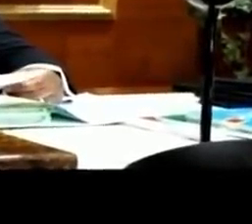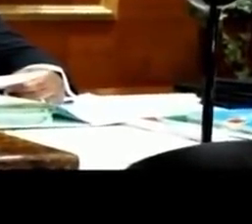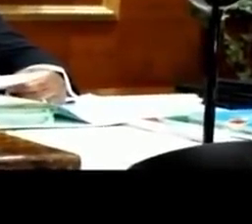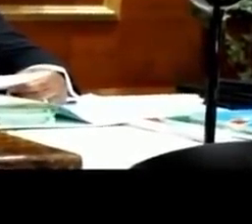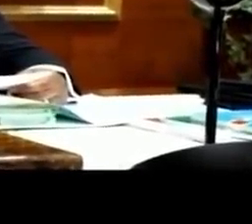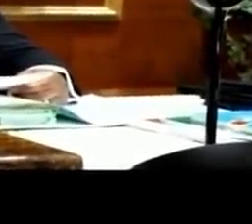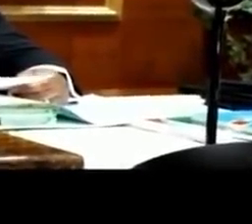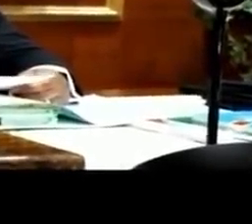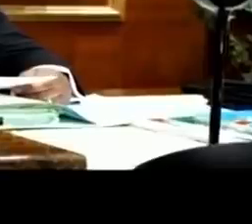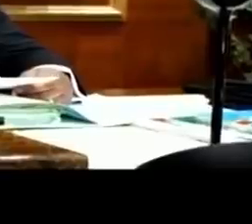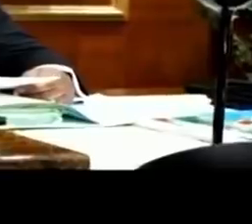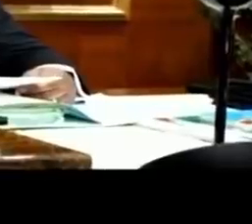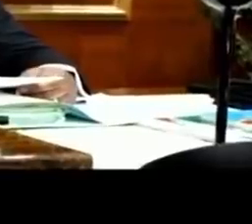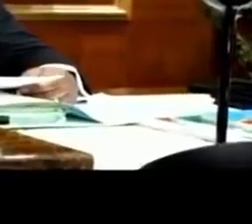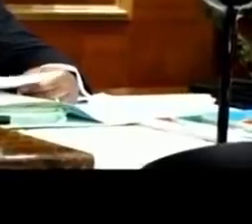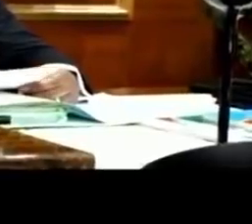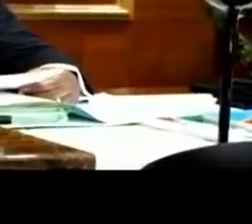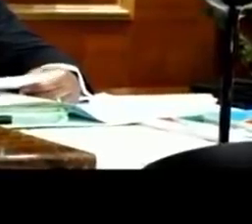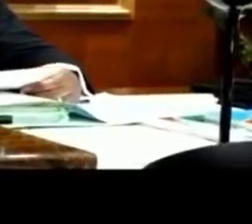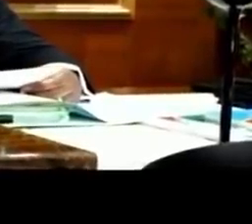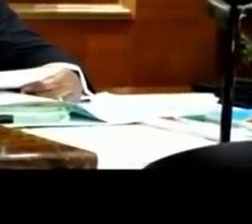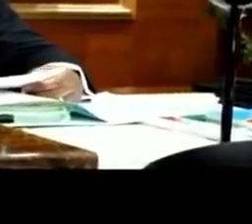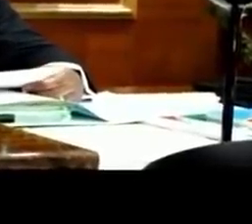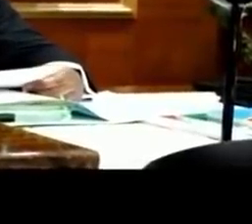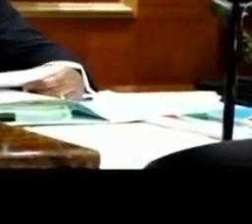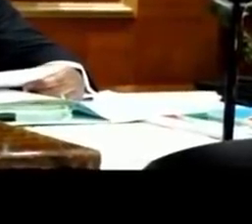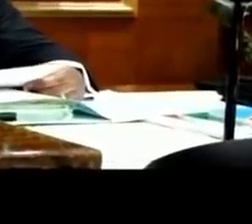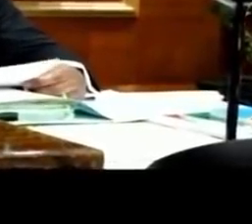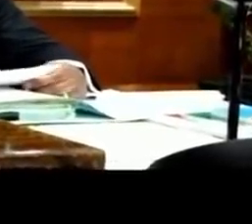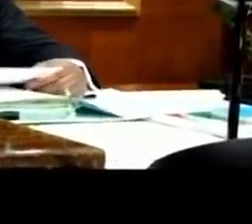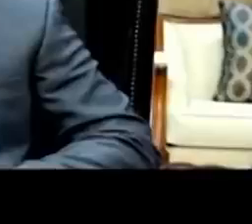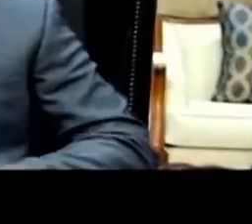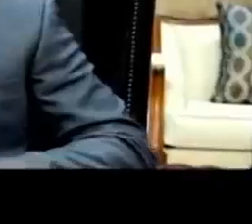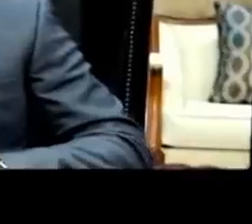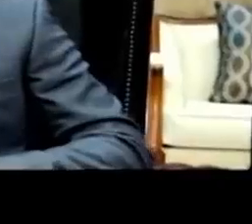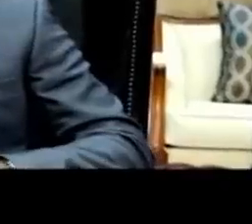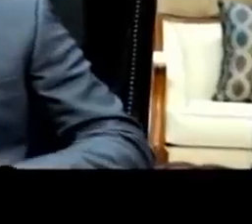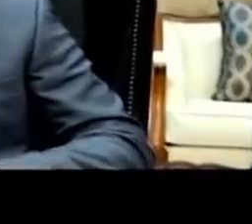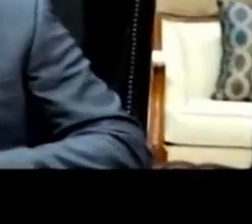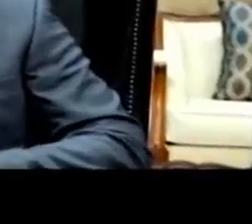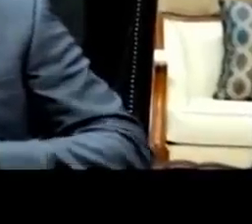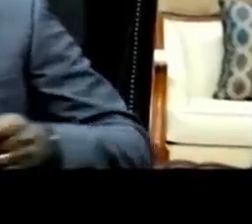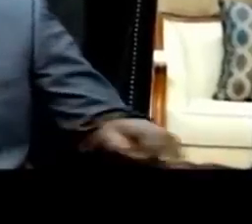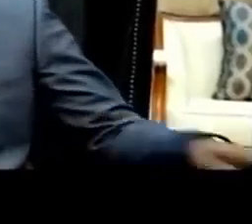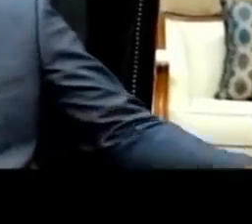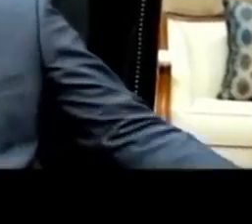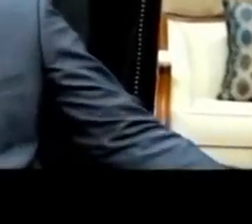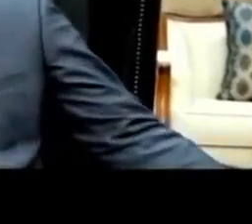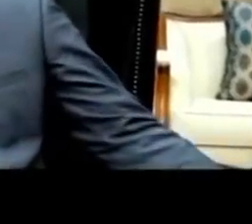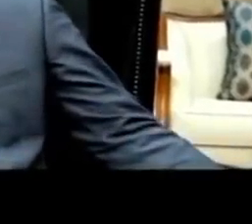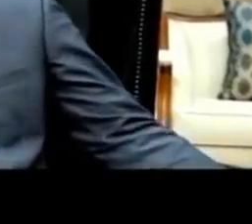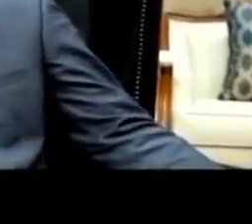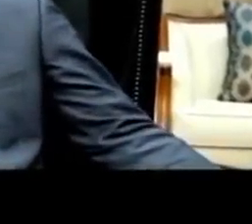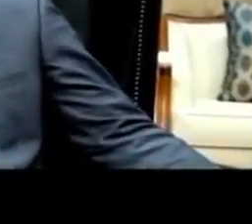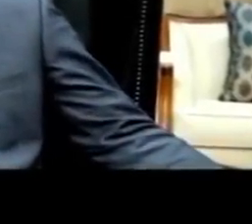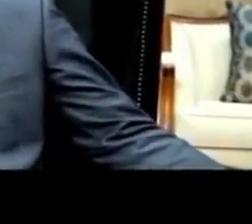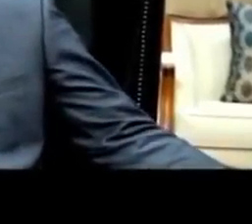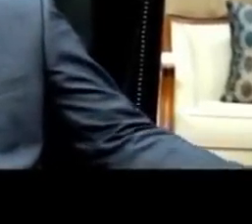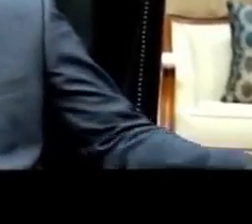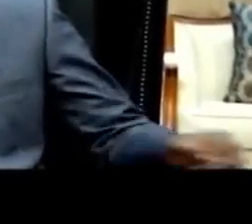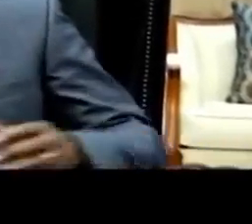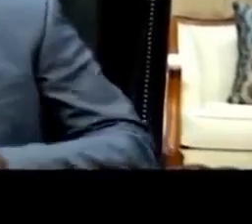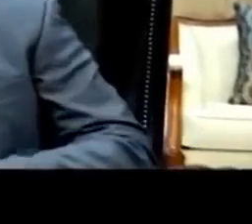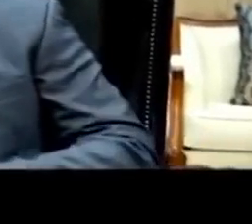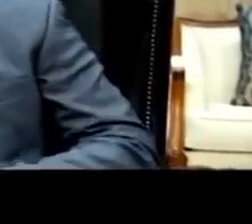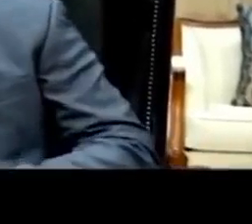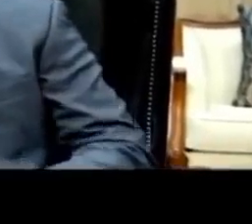dans ces cadres qu'il faut placer notamment sa décision de proclamer l'état de siège dans les provinces de l'Ituri et du Nord Kivu, et